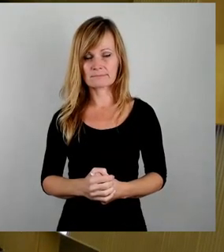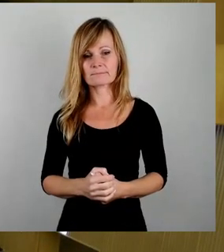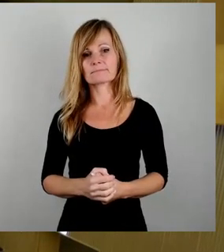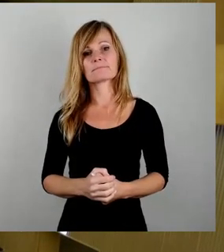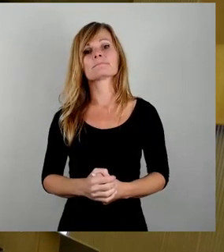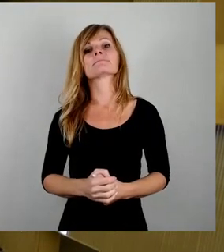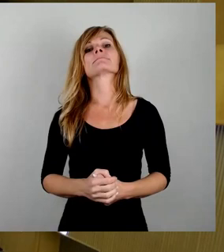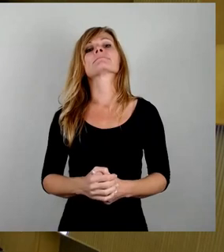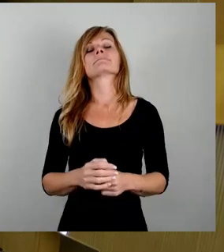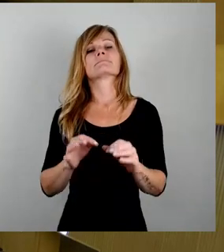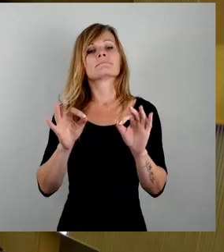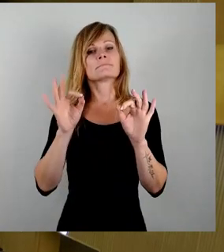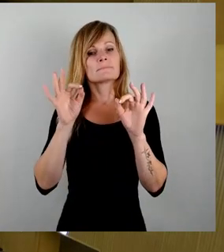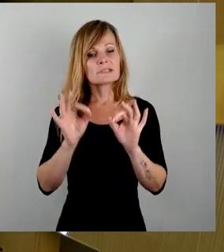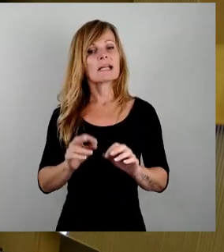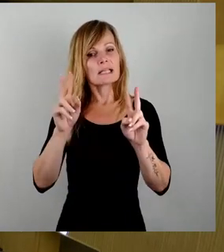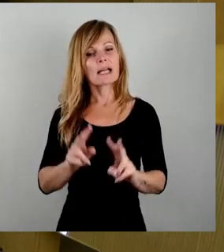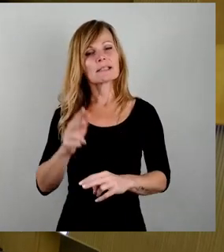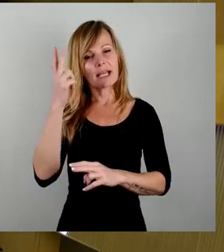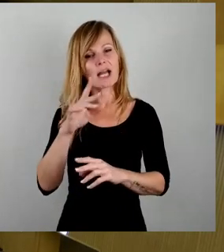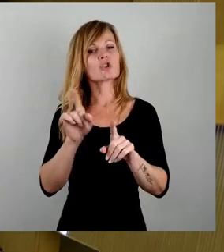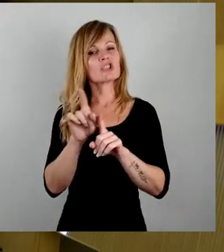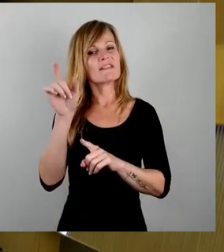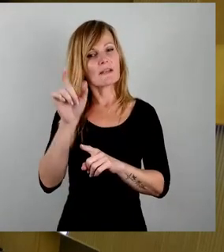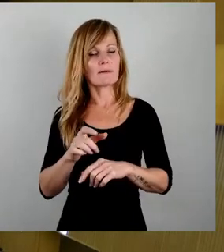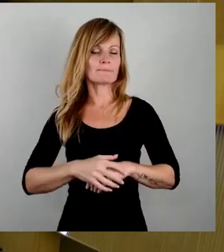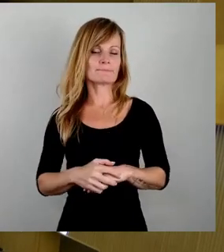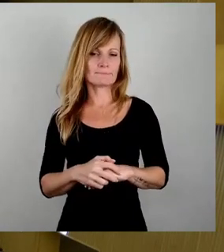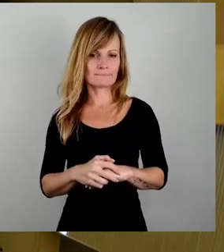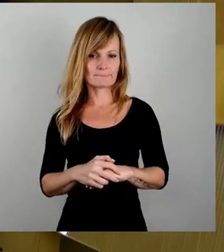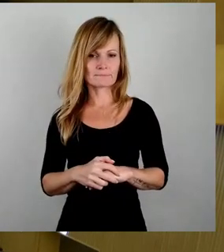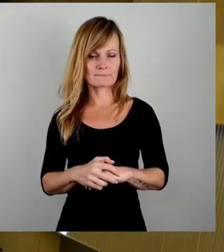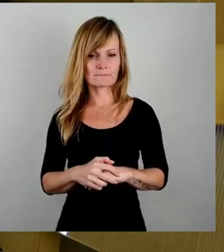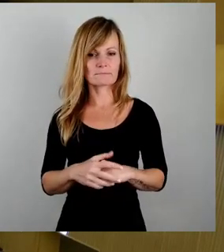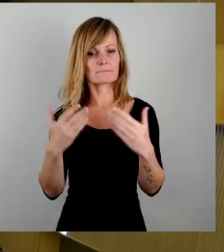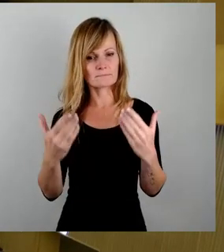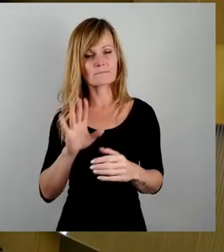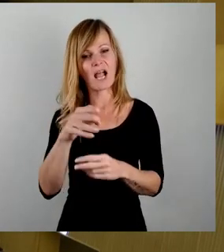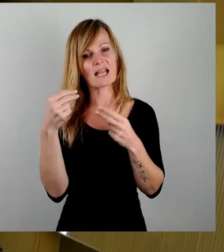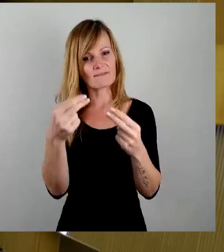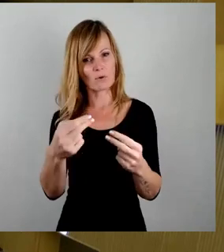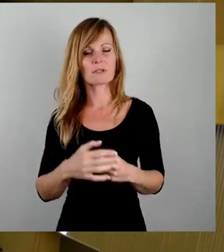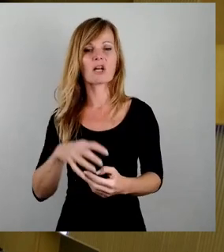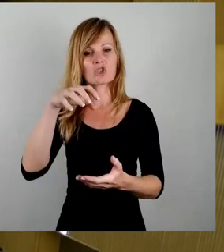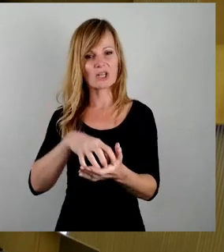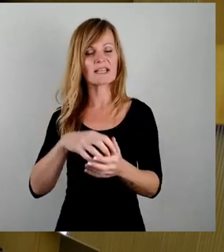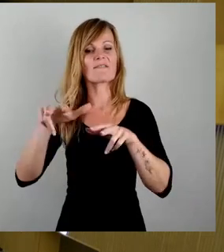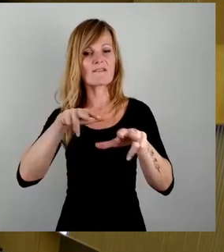Stiefler, um grundsätzlich gleich auf Ihre Frage zu antworten, die Stadtverwaltung erkennt das als Problem